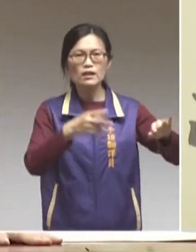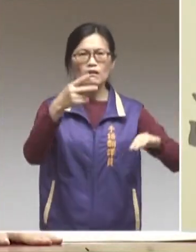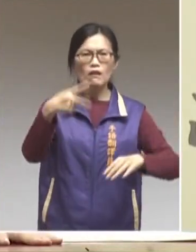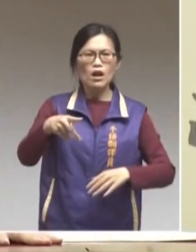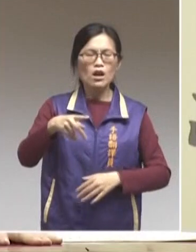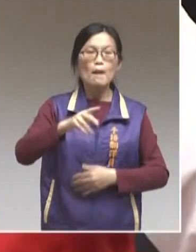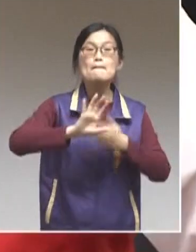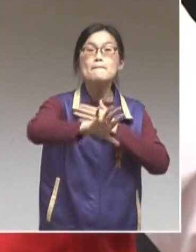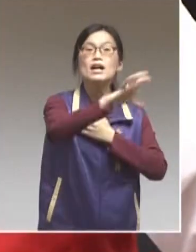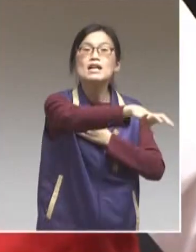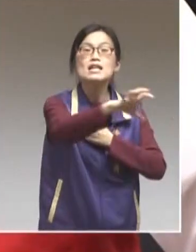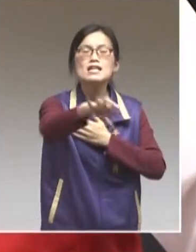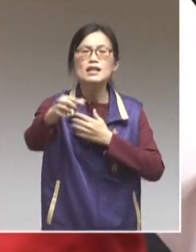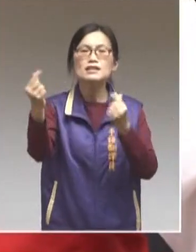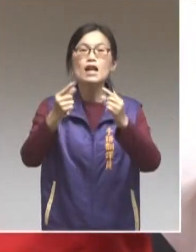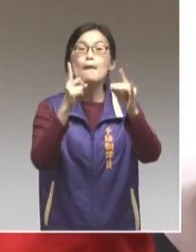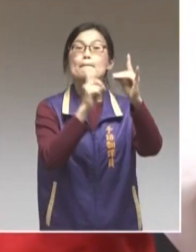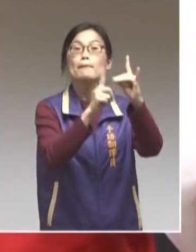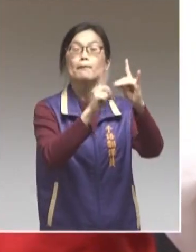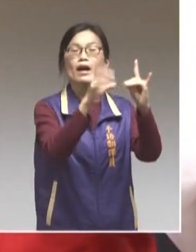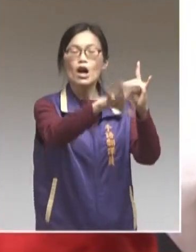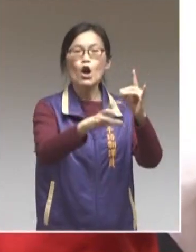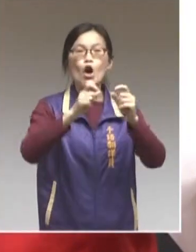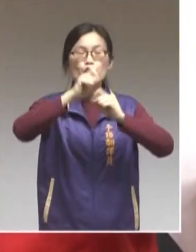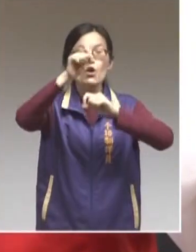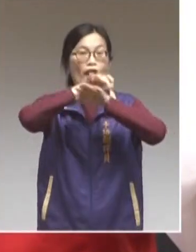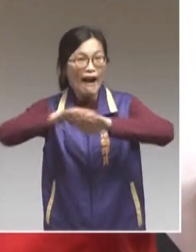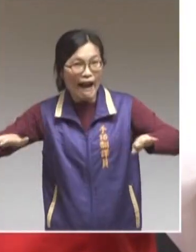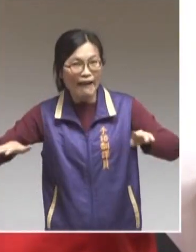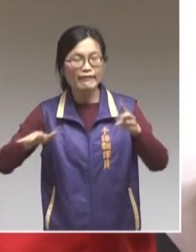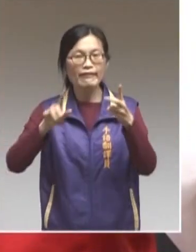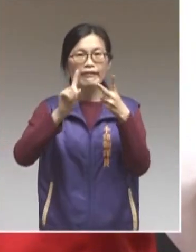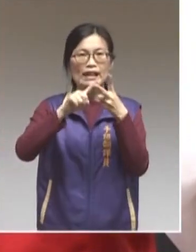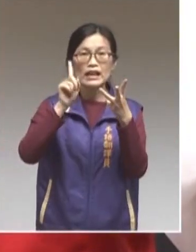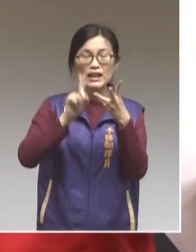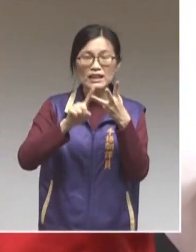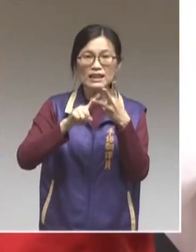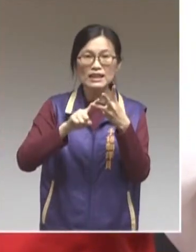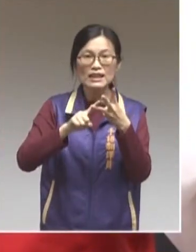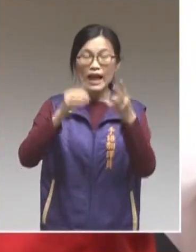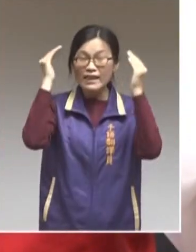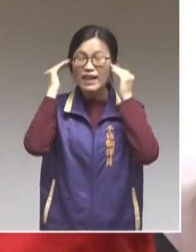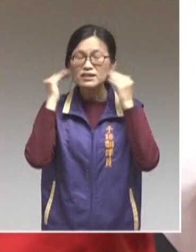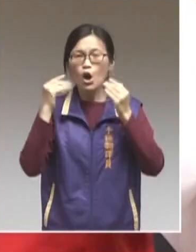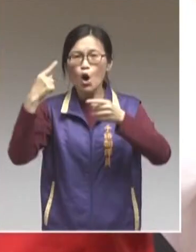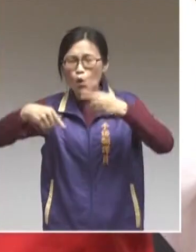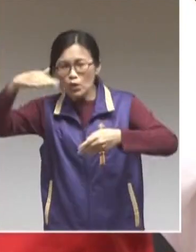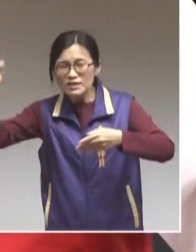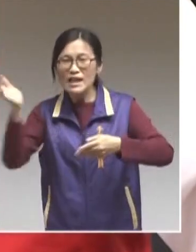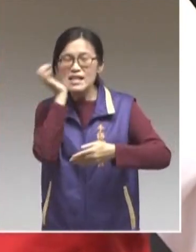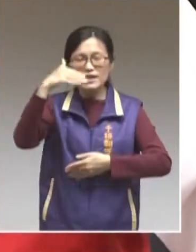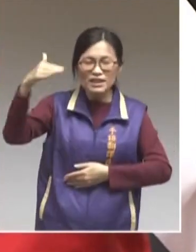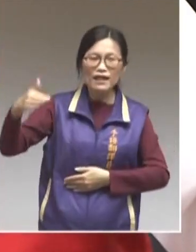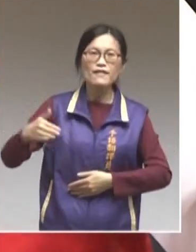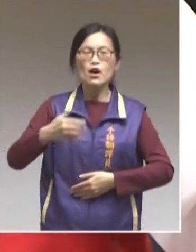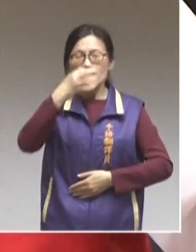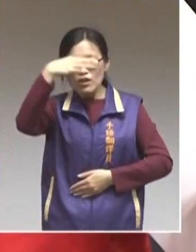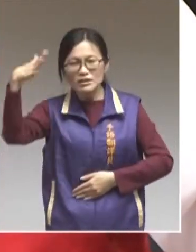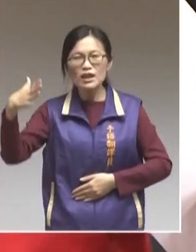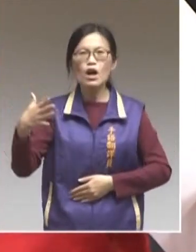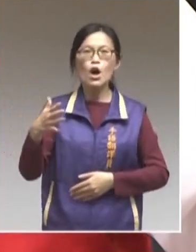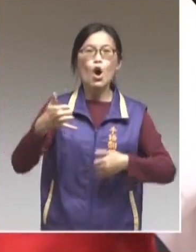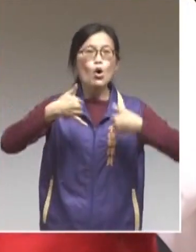地区哈、啊，包括弥陀、永安，还有我们的南子区、鼓山区、冈山区、凤山区、鹿竹区、美